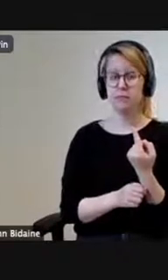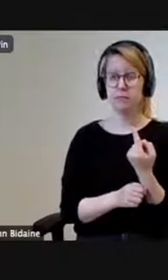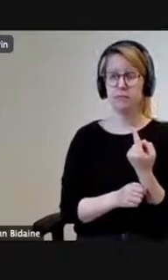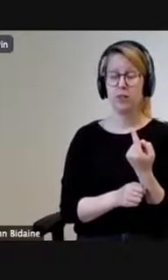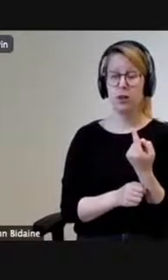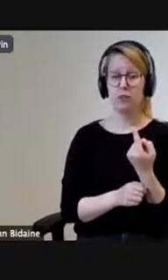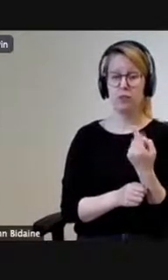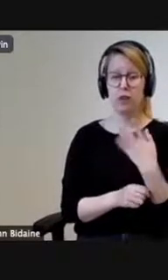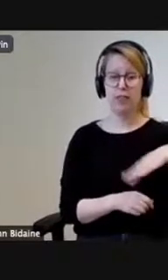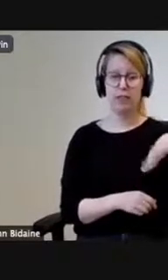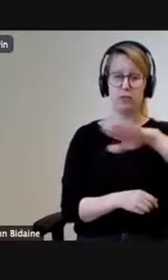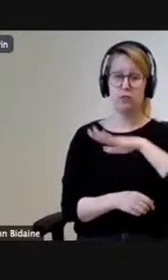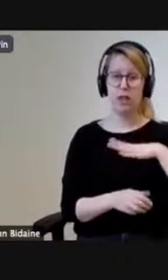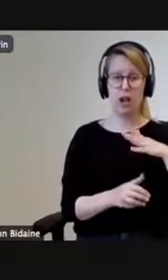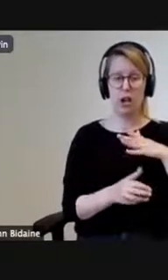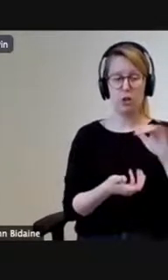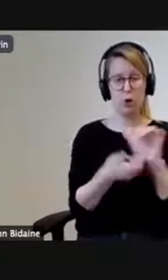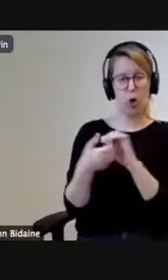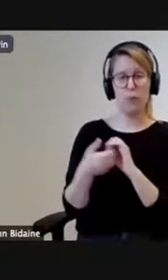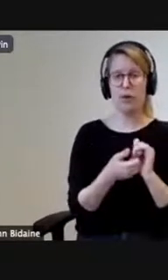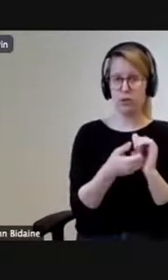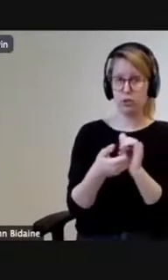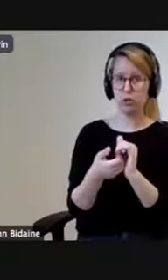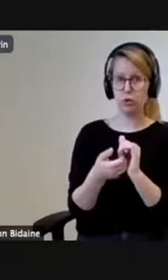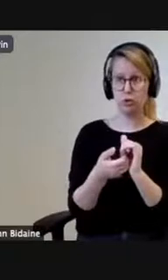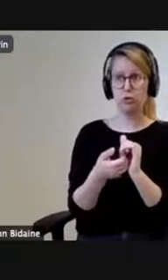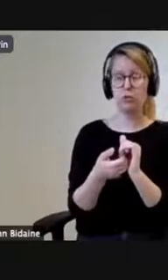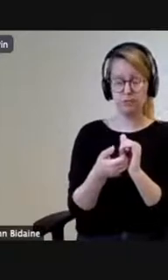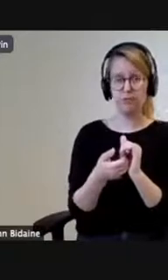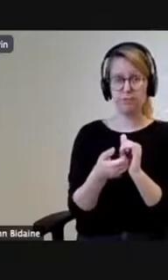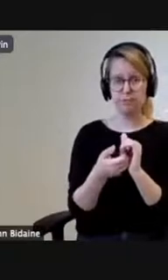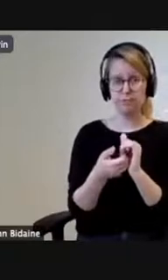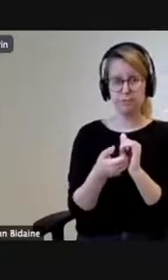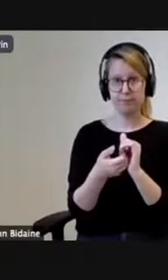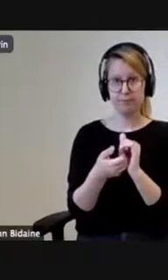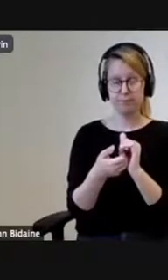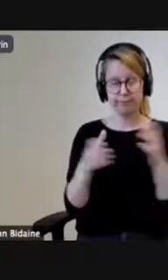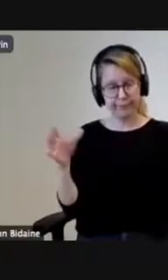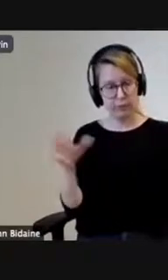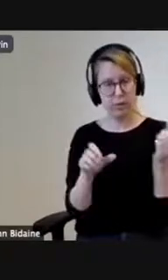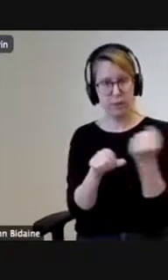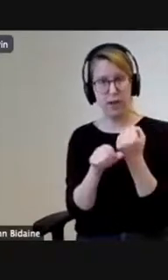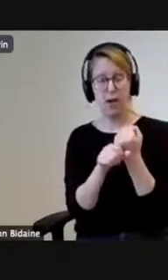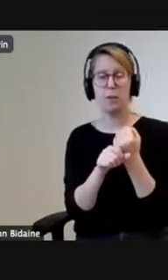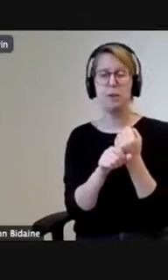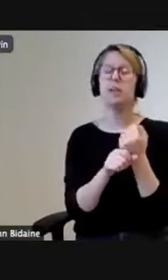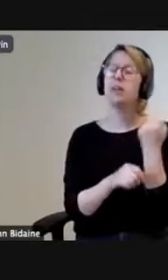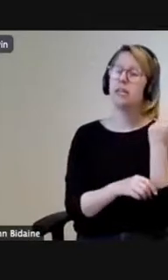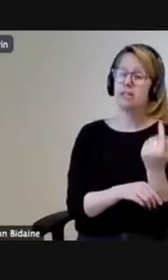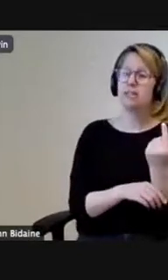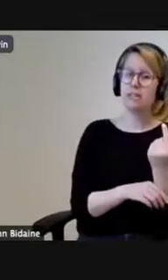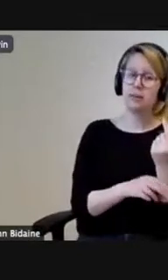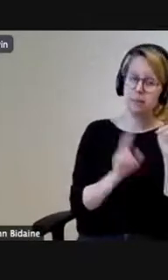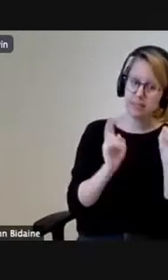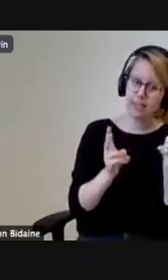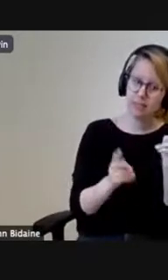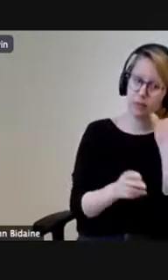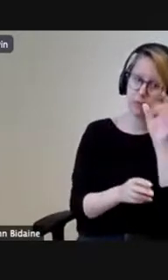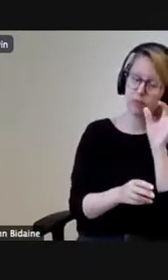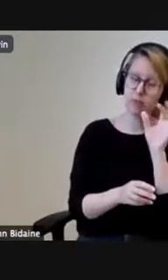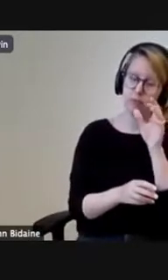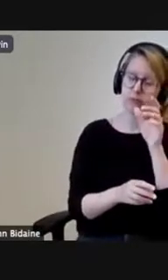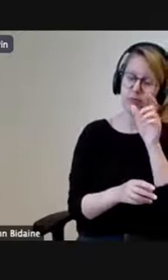en situation de handicap. En matière de gouvernance, nous souhaitons renforcer la gouvernance de la politique